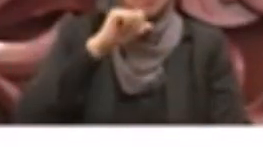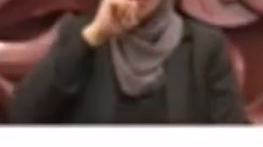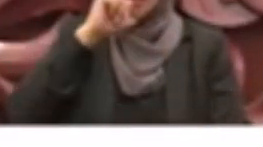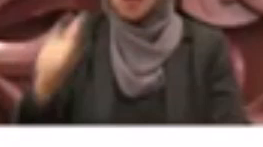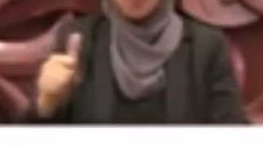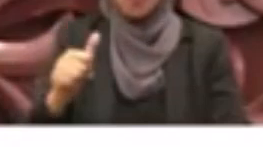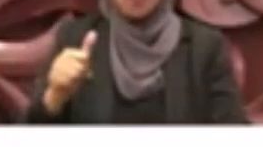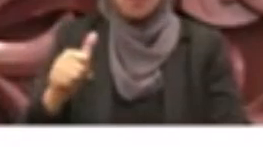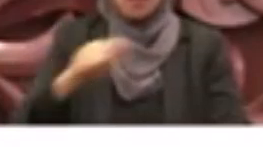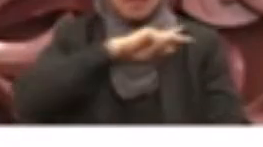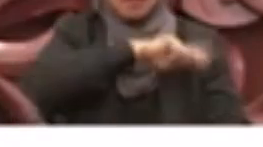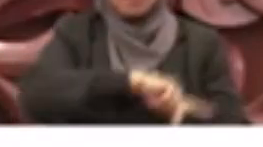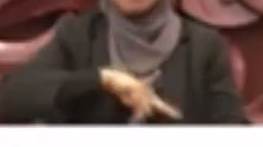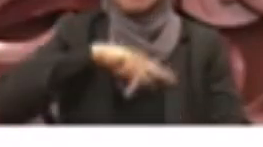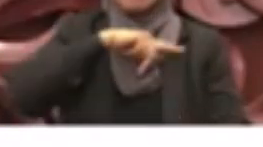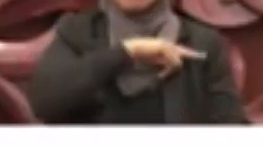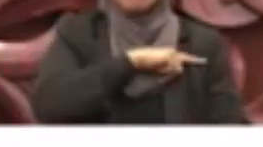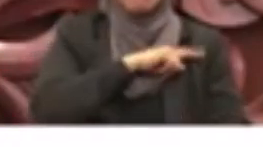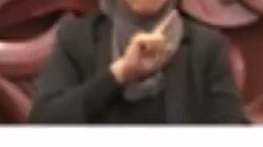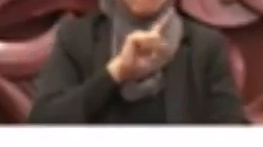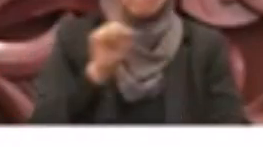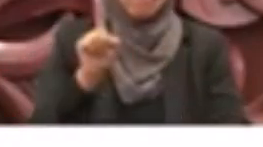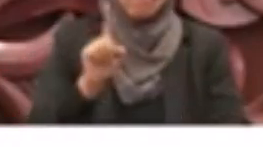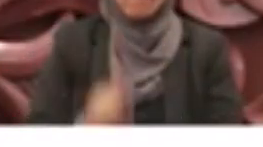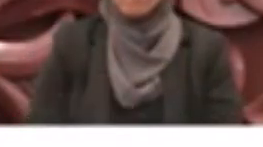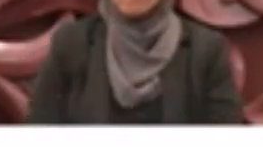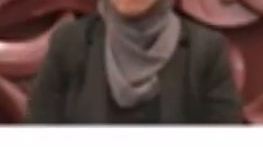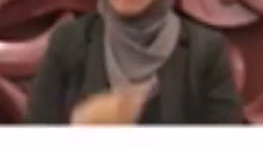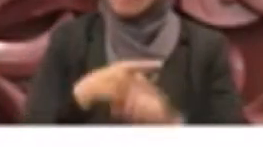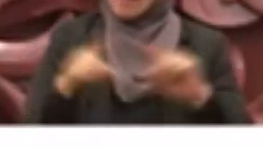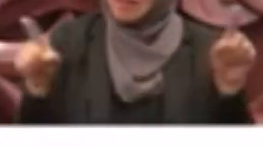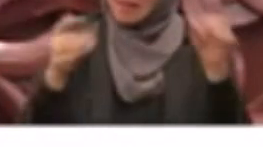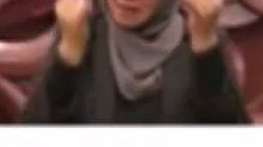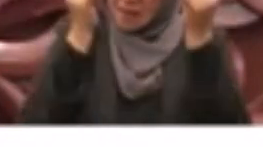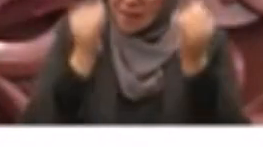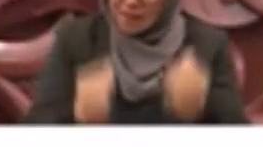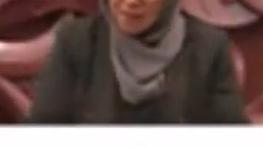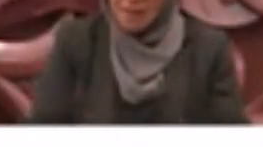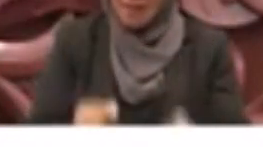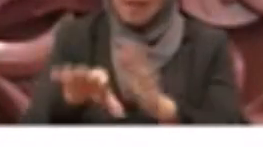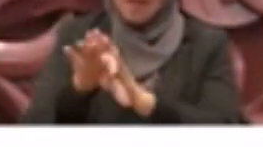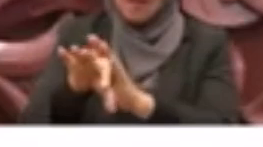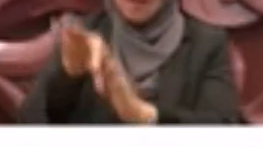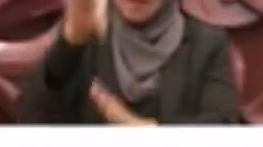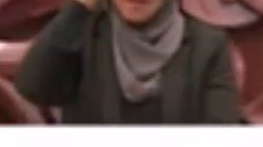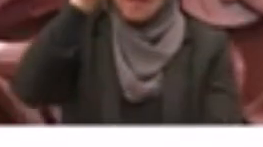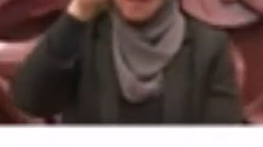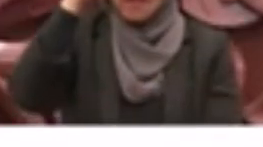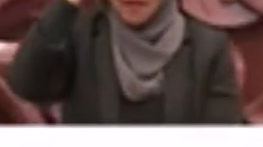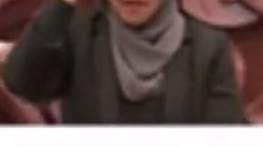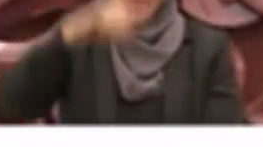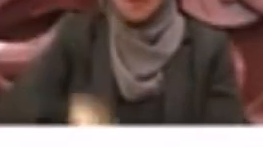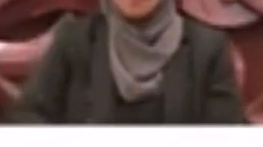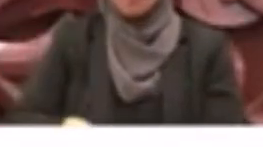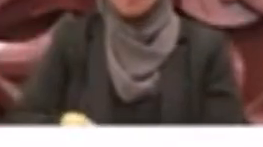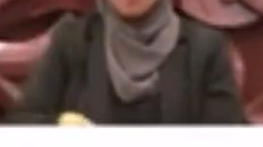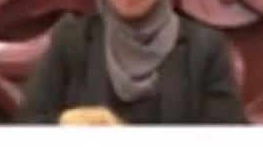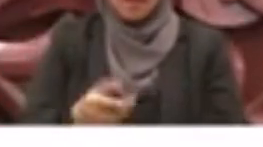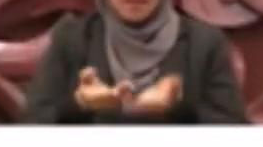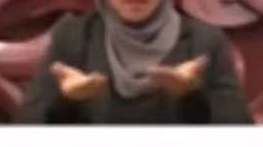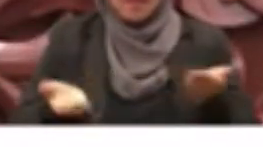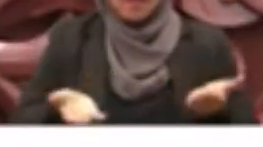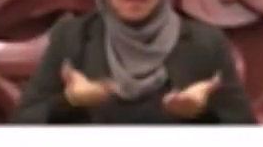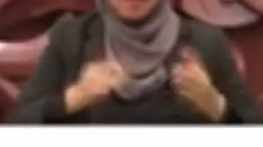kepesti pribadi tetapi sebagai individu yang dipilih menduduki Kursi ini yang diberi tanggung jawab